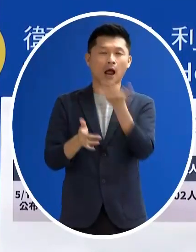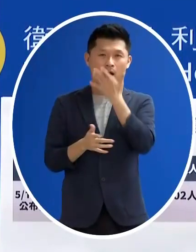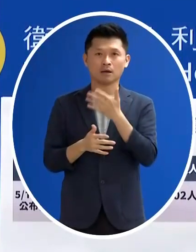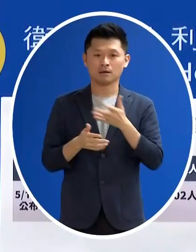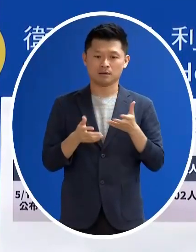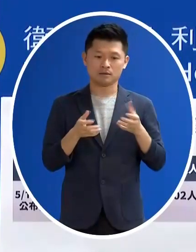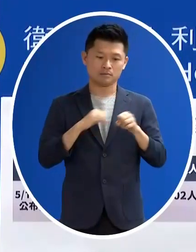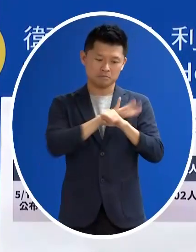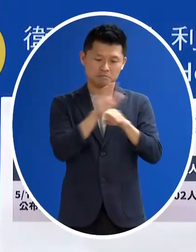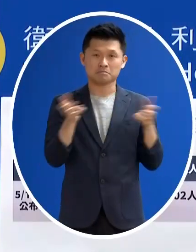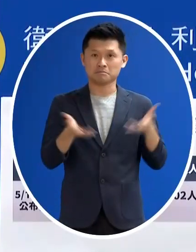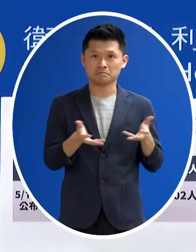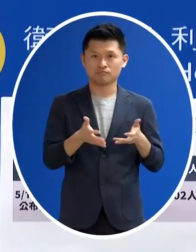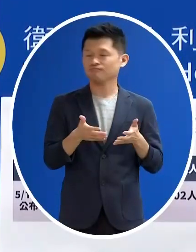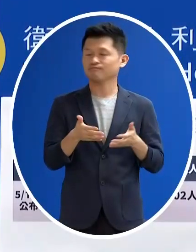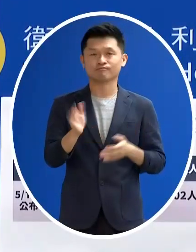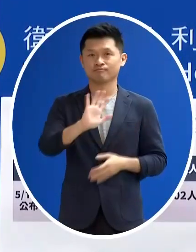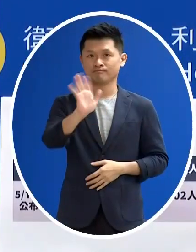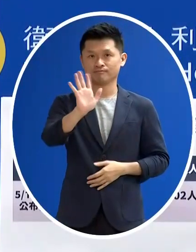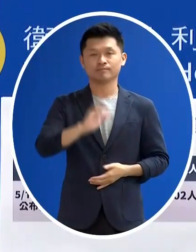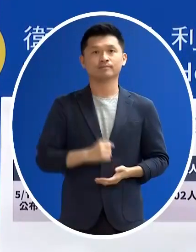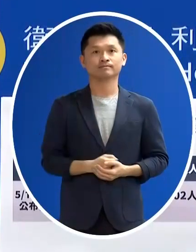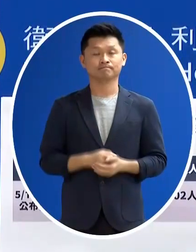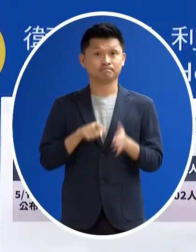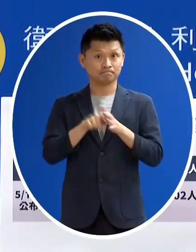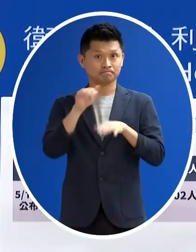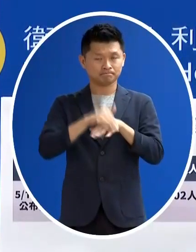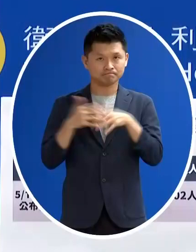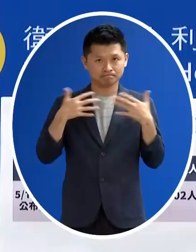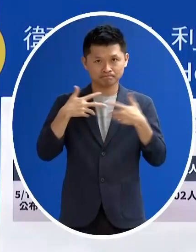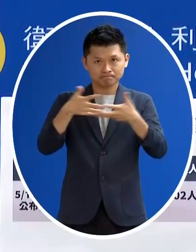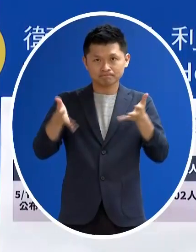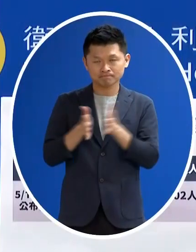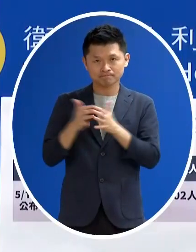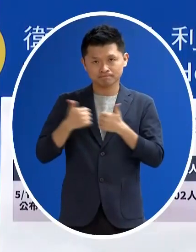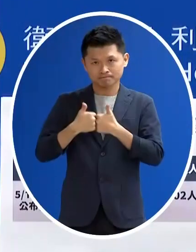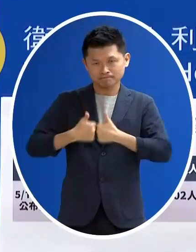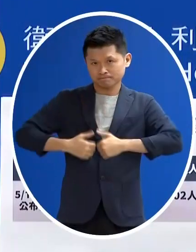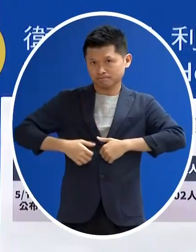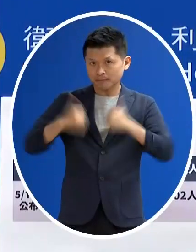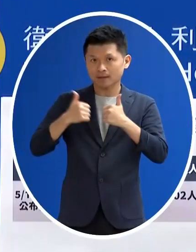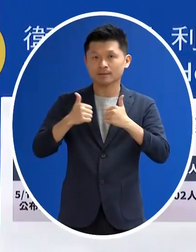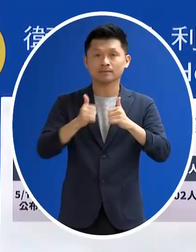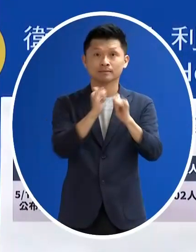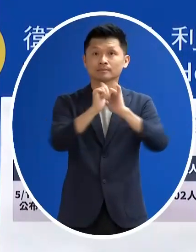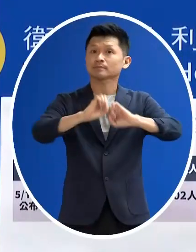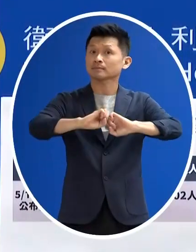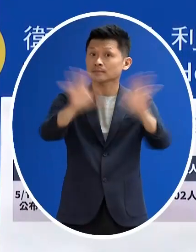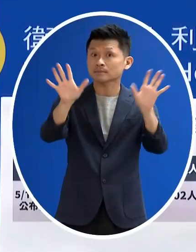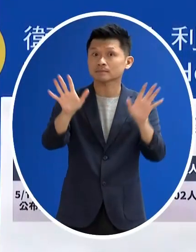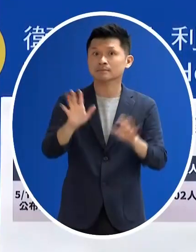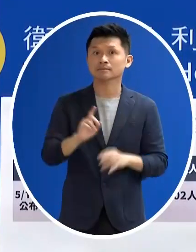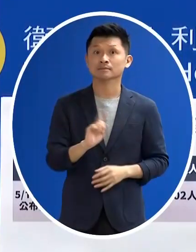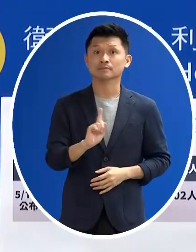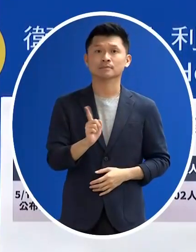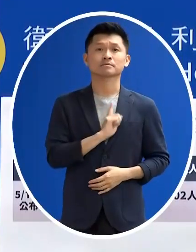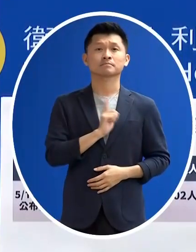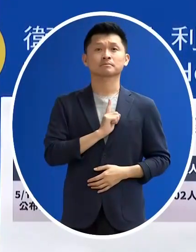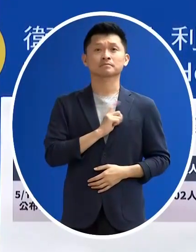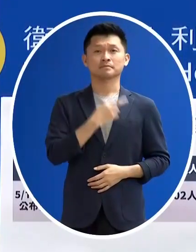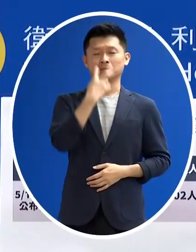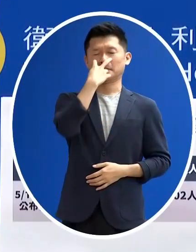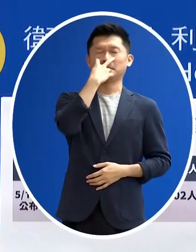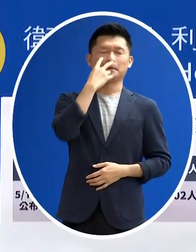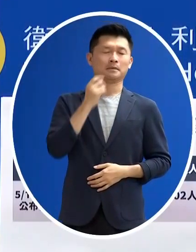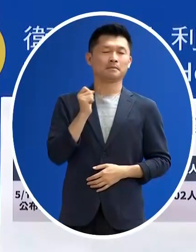疗 COVID-19 哦，所以在这边专家咨询小组会的决议也是在边呼吁民众不要自己去买